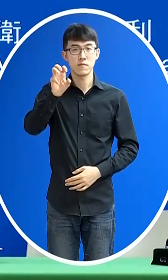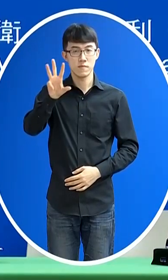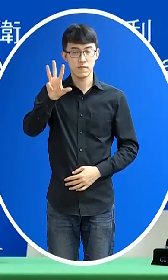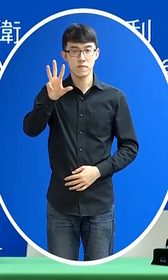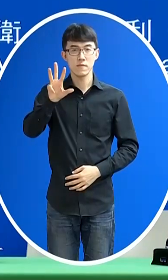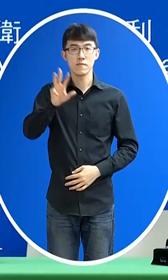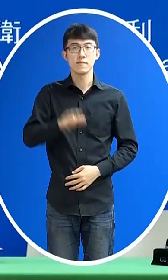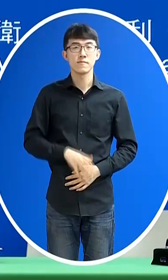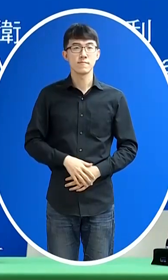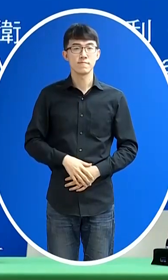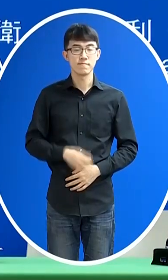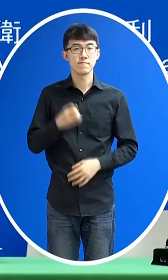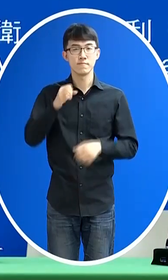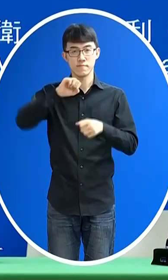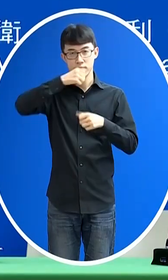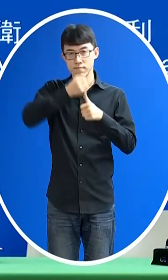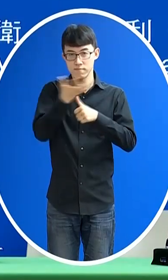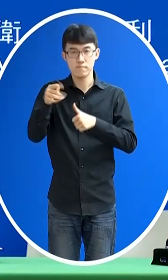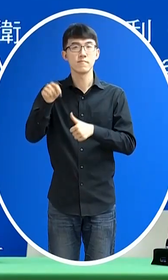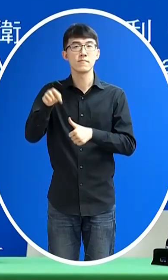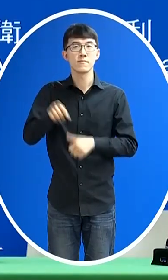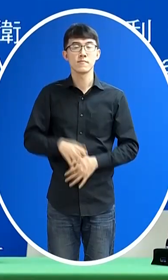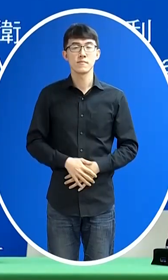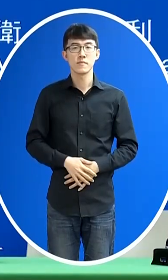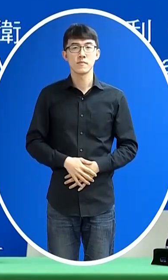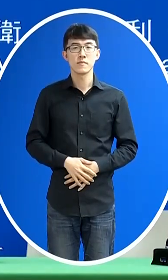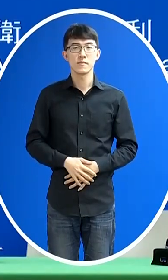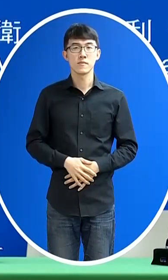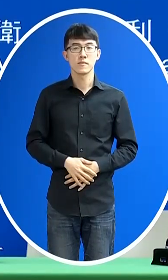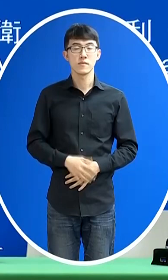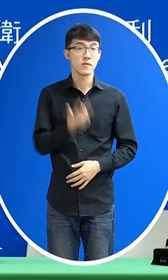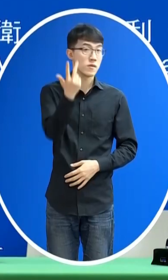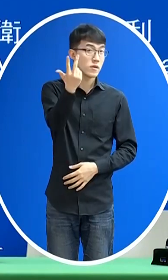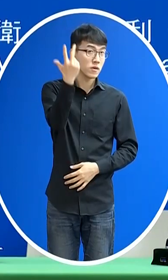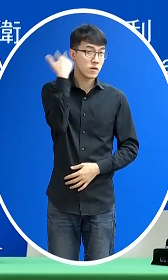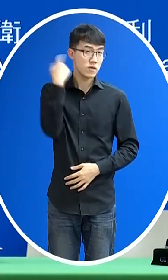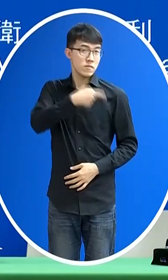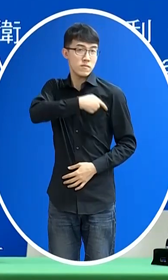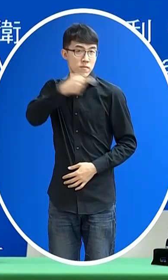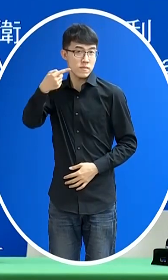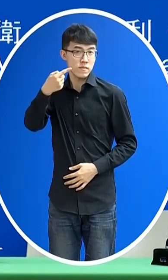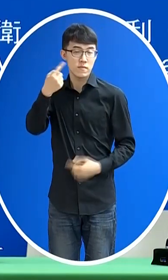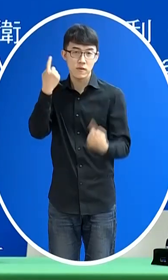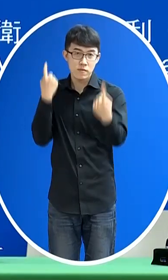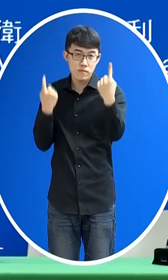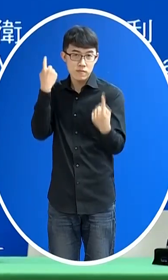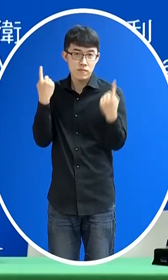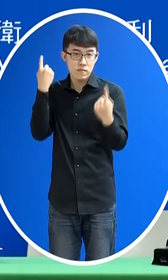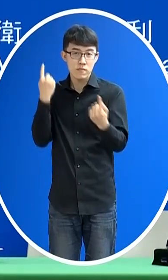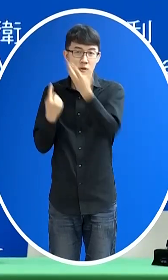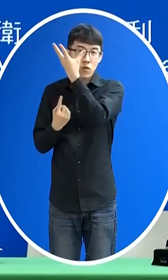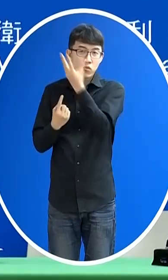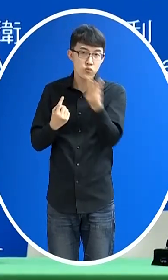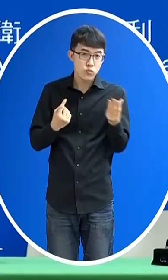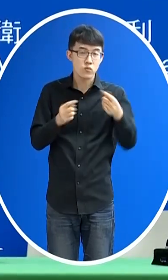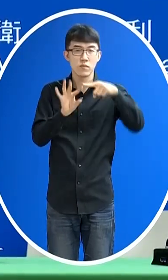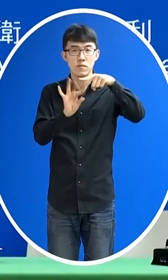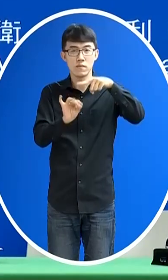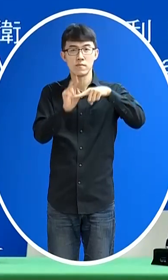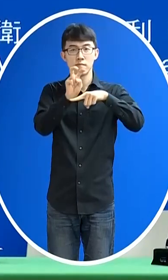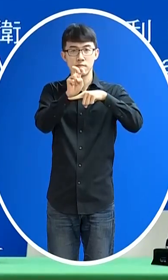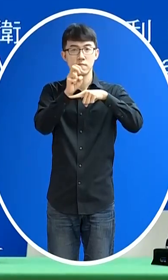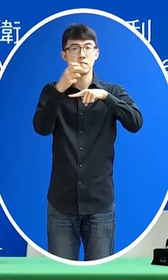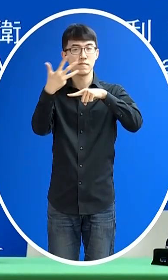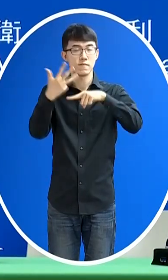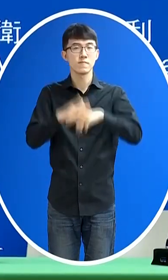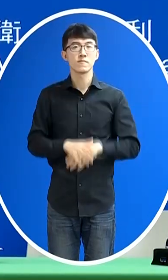11888位好新增的本土病例数。那比起哈我们在上个礼拜一的时候，那是下降了28%。好，那